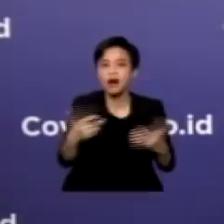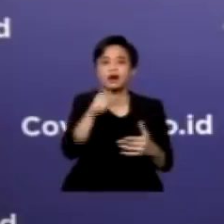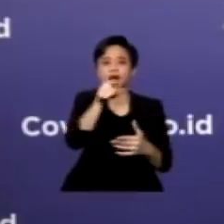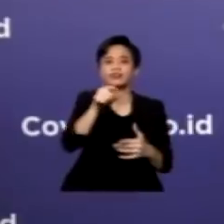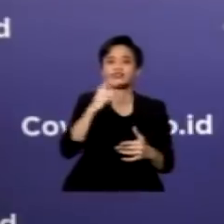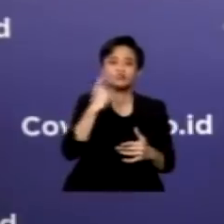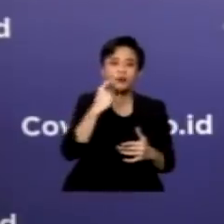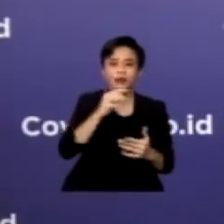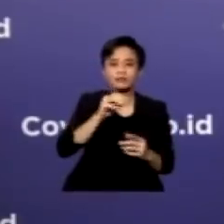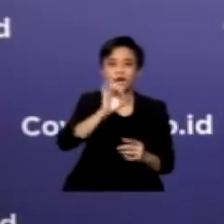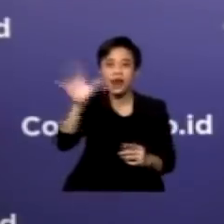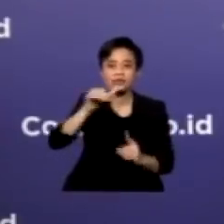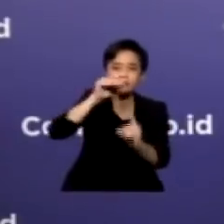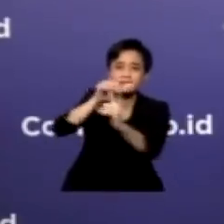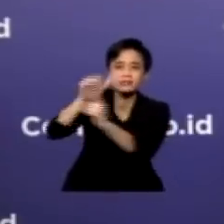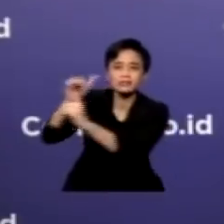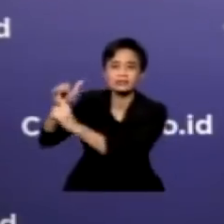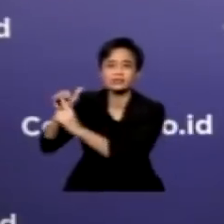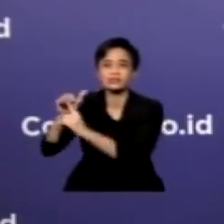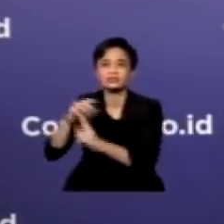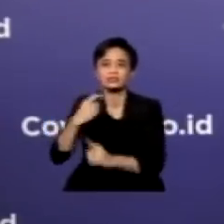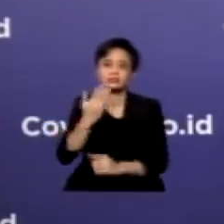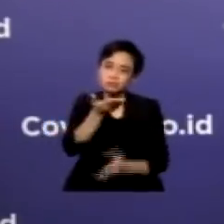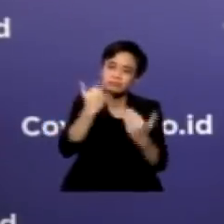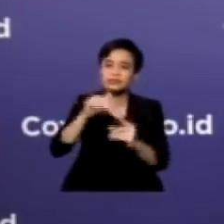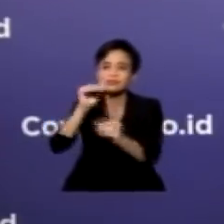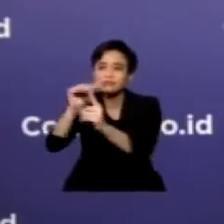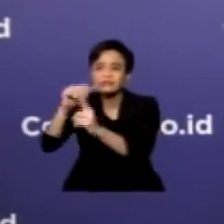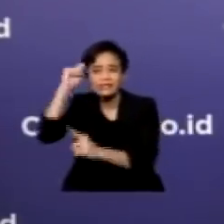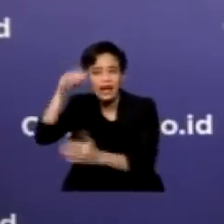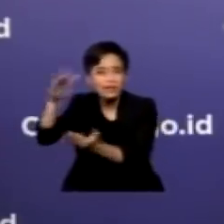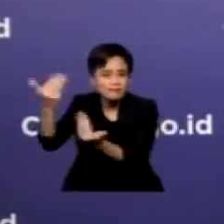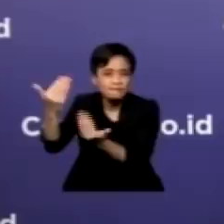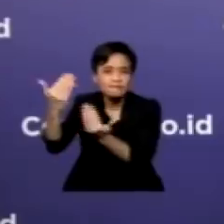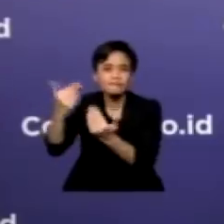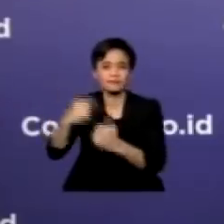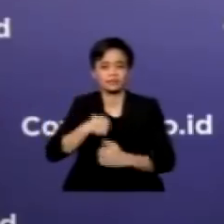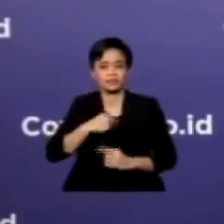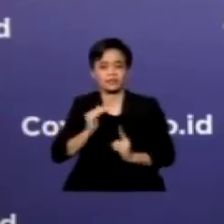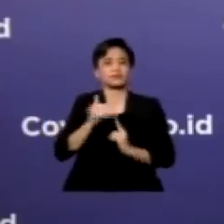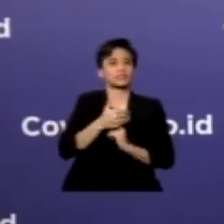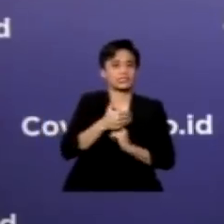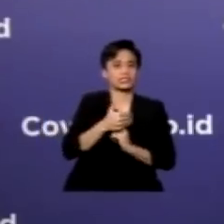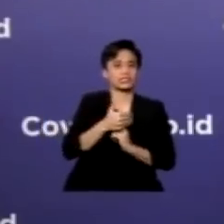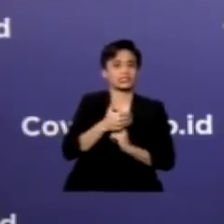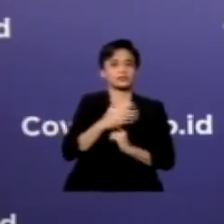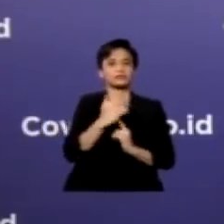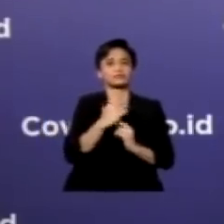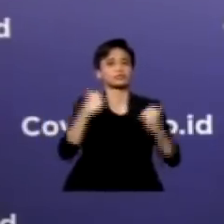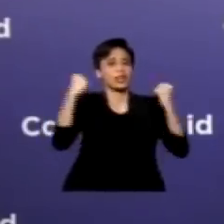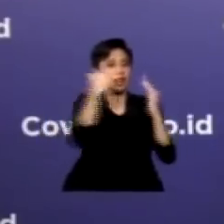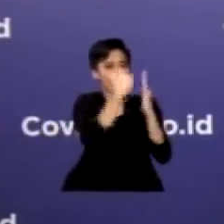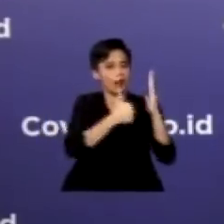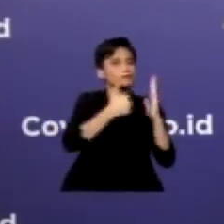lain. Ingatkan dengan cara yang baik. Sehingga melindungi diri, menjalankan protokol